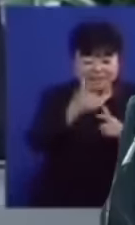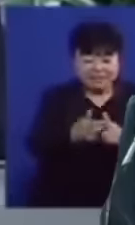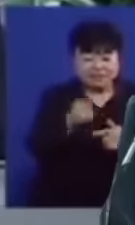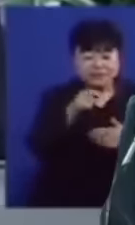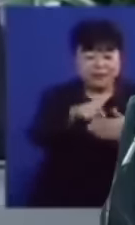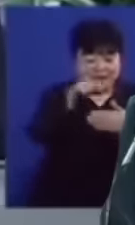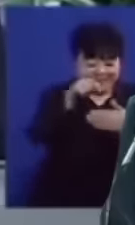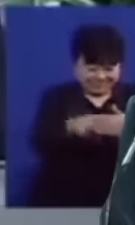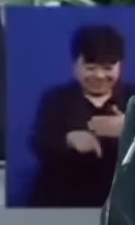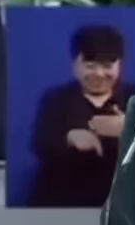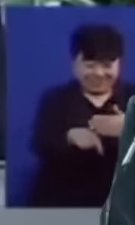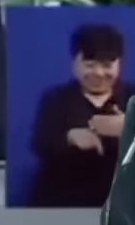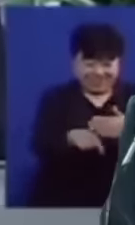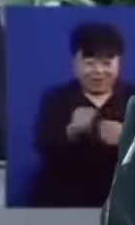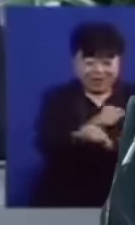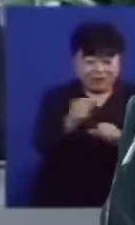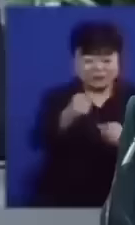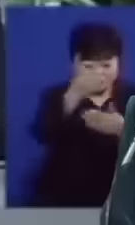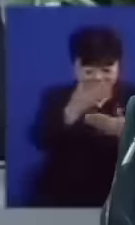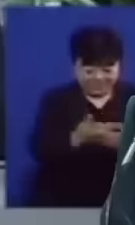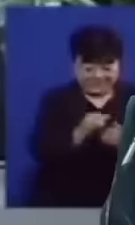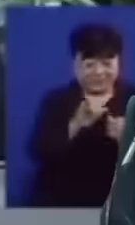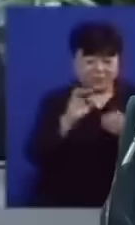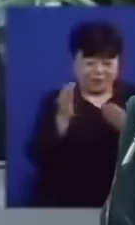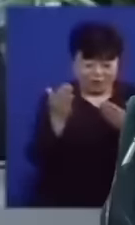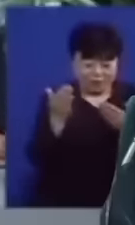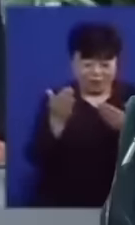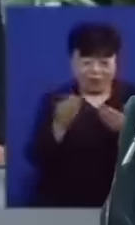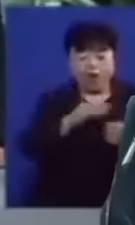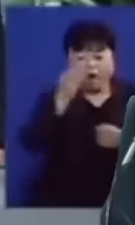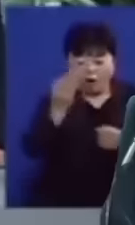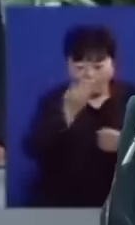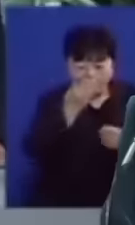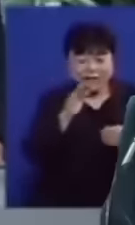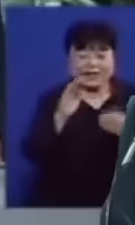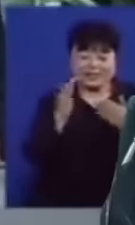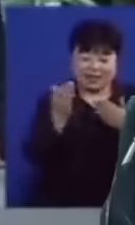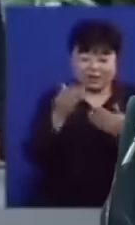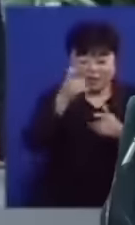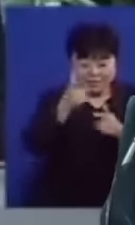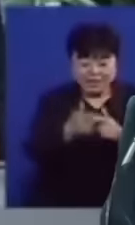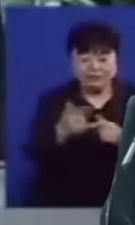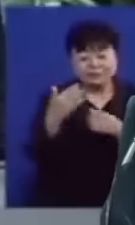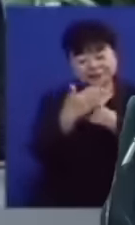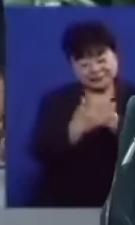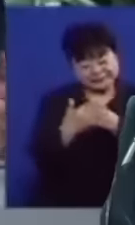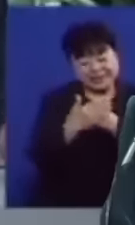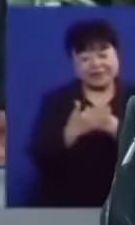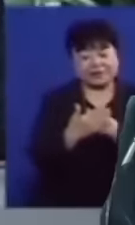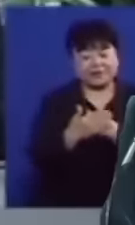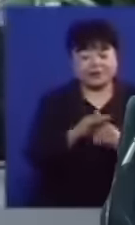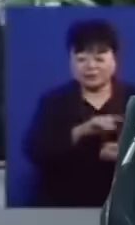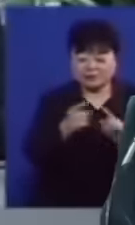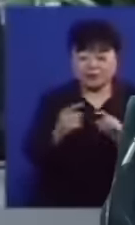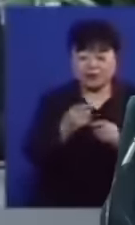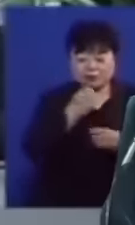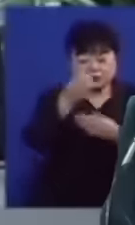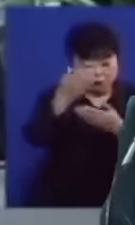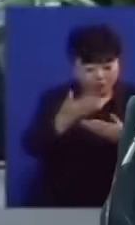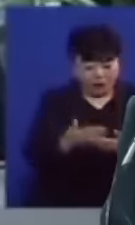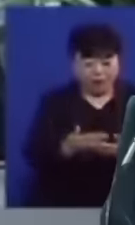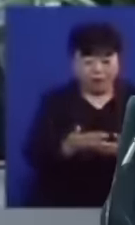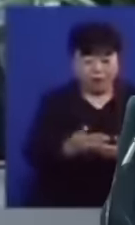예수님 안에서 용서받은 사람이 되고 거룩하게 되고 예수님 은혜로 치료받고